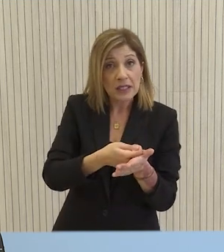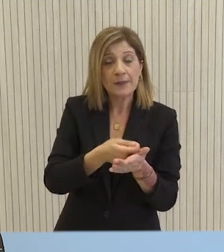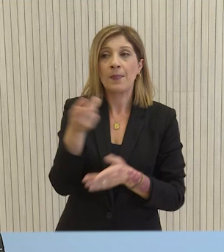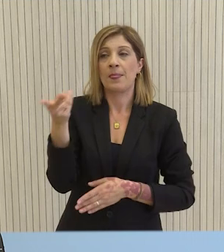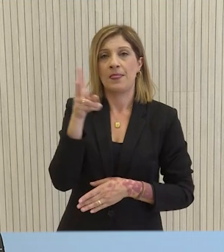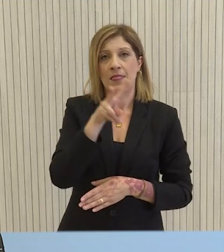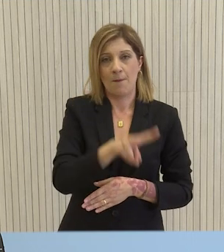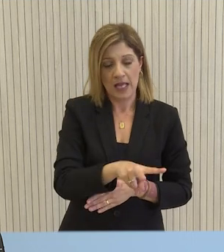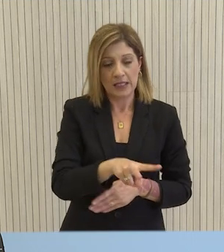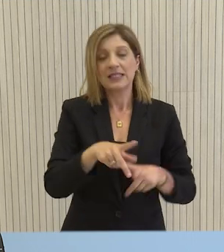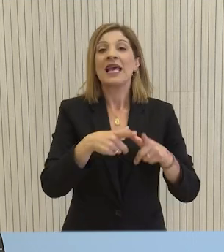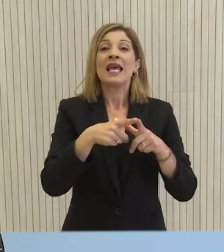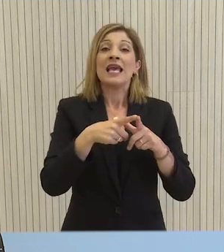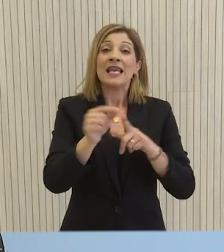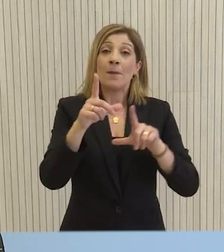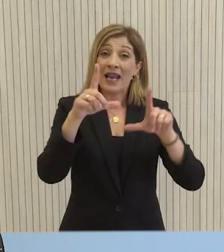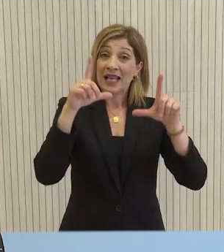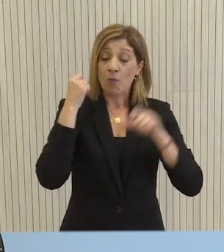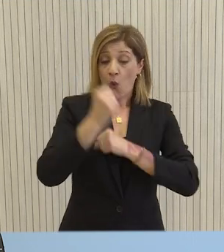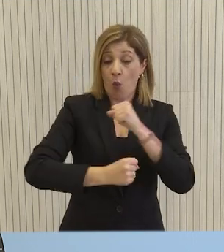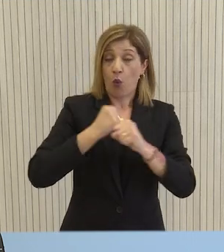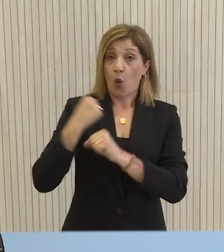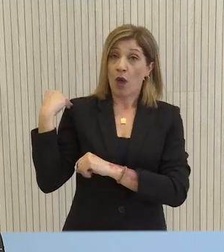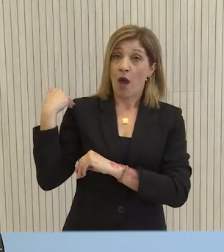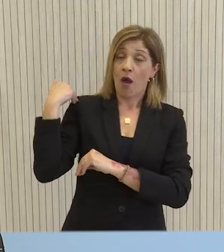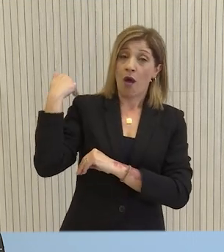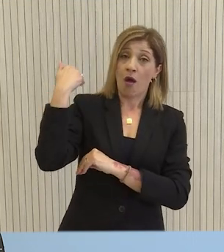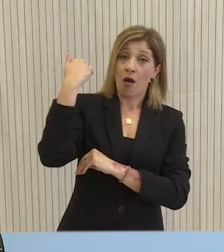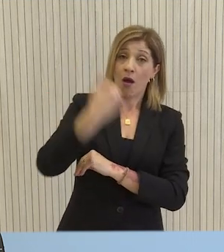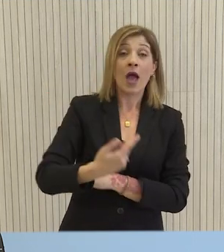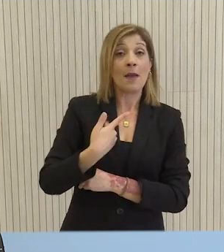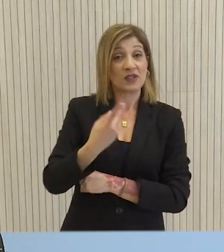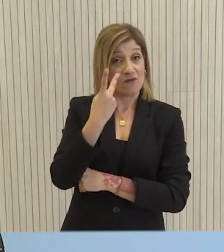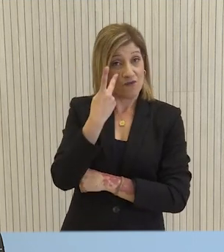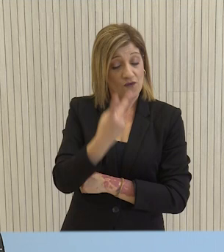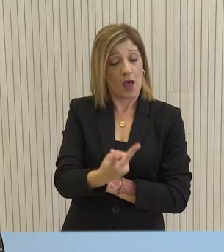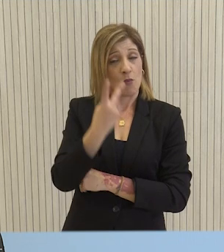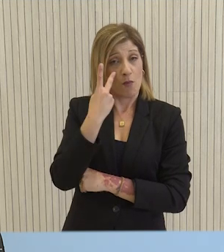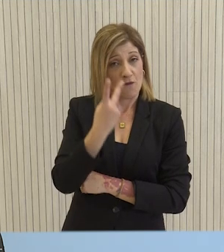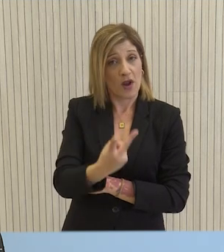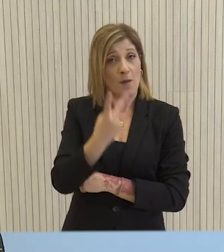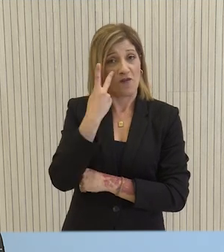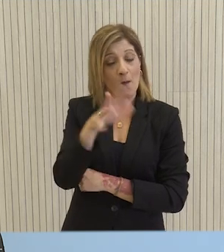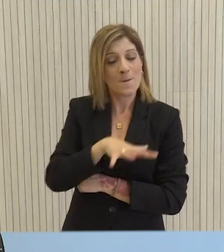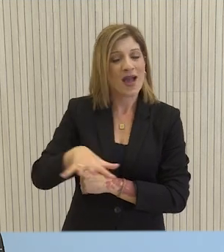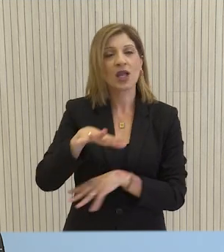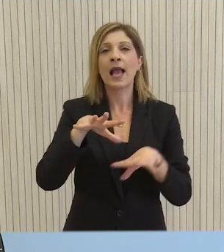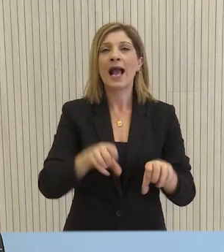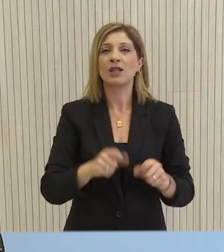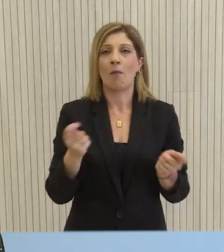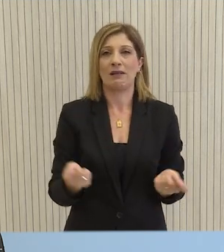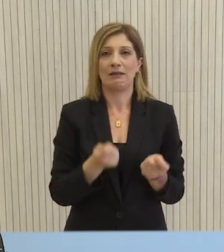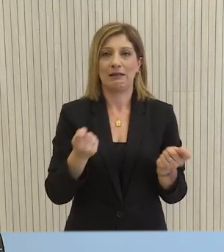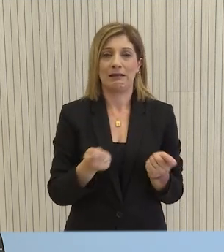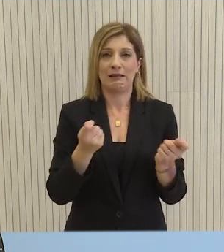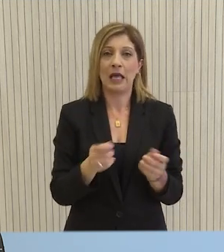Αυτό που η Κυπριακή Δημοκρατία διαχρονικά πράττει και αυτό που πράττει σήμερα είναι παρακολουθούμε πολύ στενά τις εξελίξεις στις κατεχόμενες περιοχές. Εξετάζουμε όλα τα